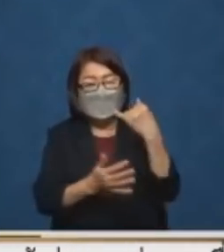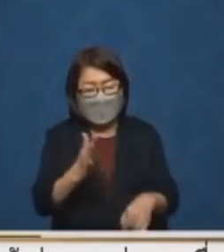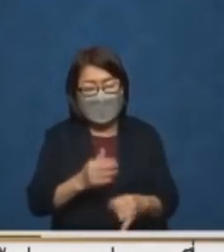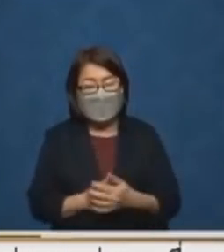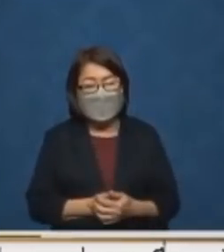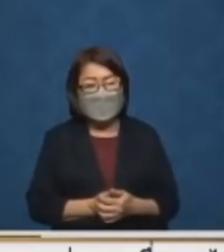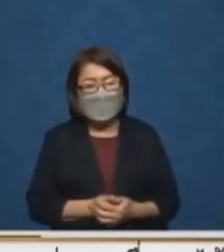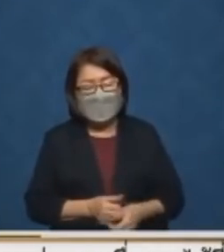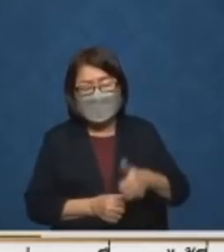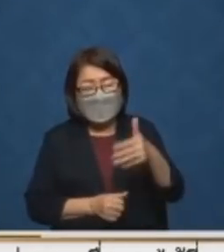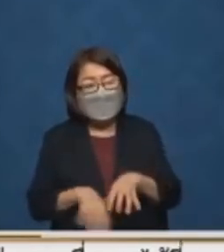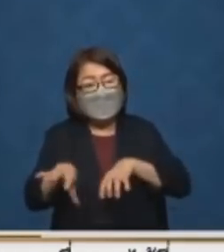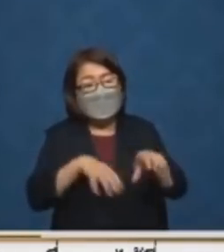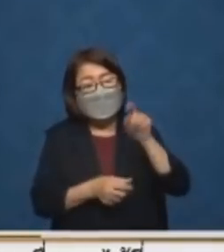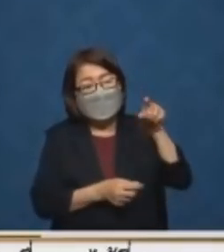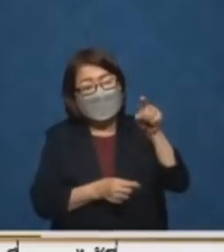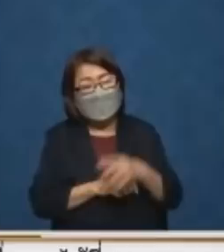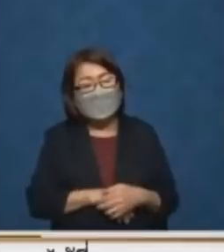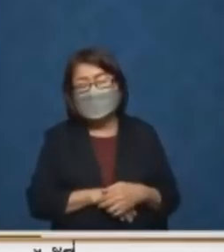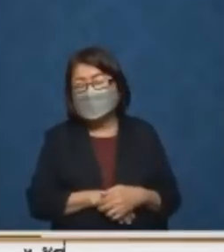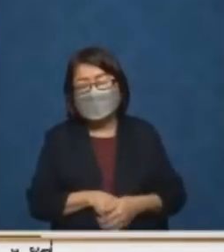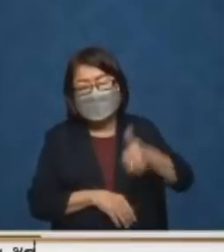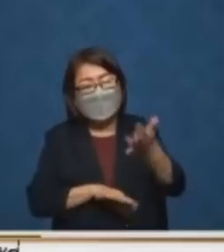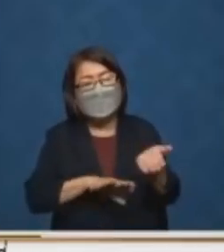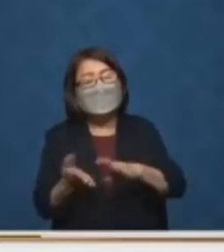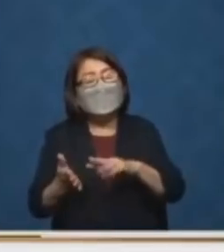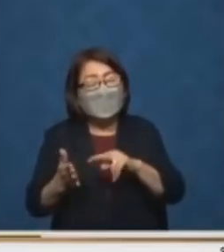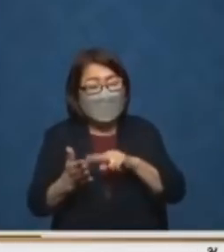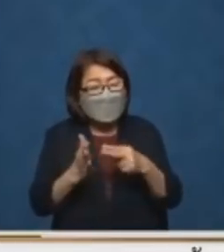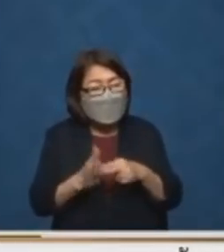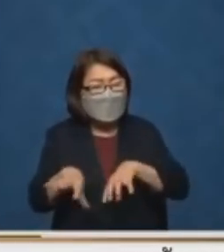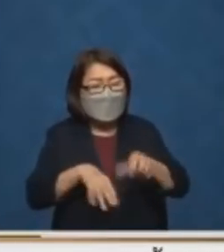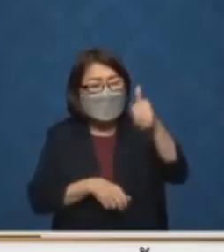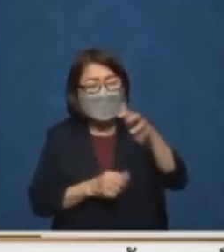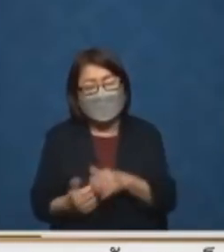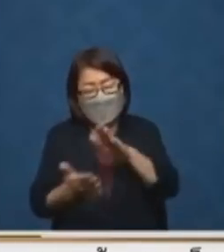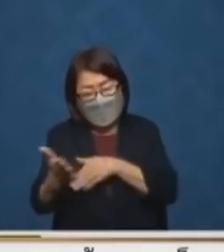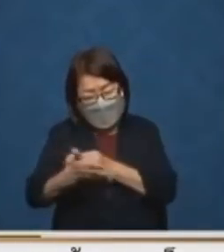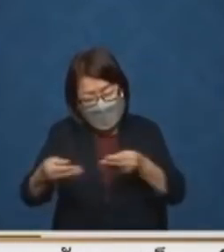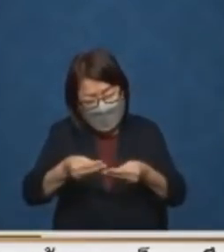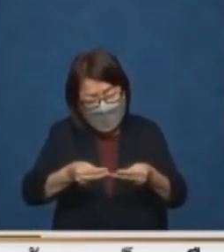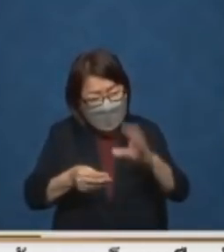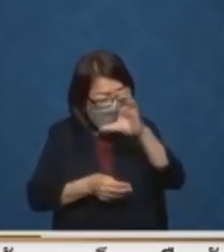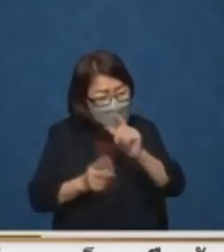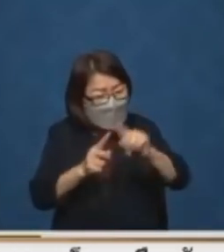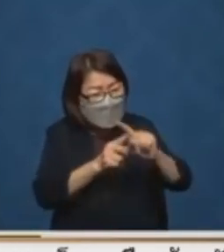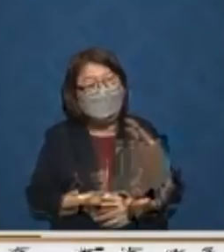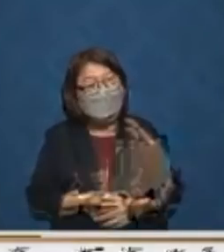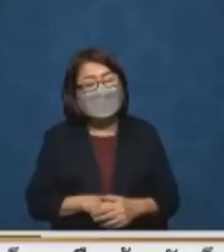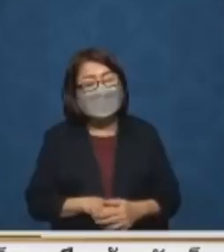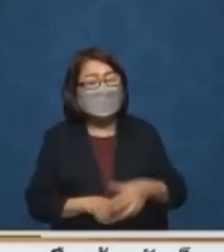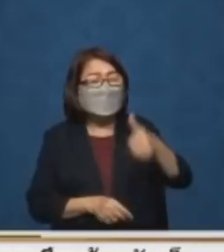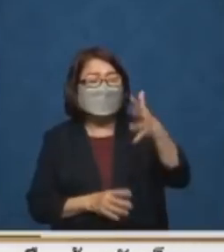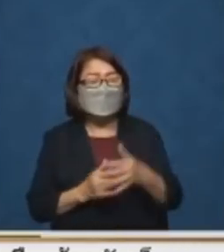จัดซืวก็ร้เหลวจัดหาก็ร้มเหลววางแพ้นการจับหาก็ร้มเหลวท่านพระทานครั